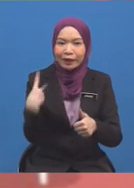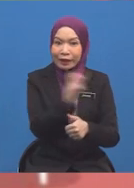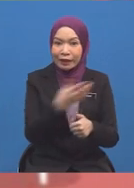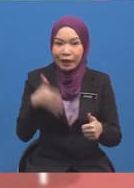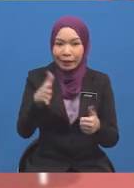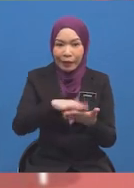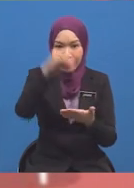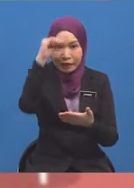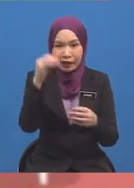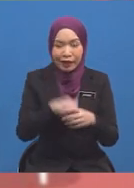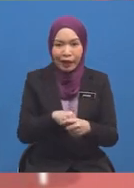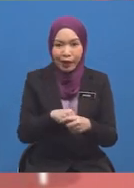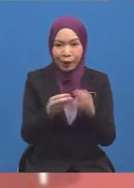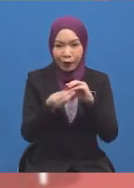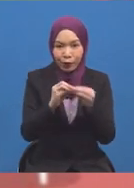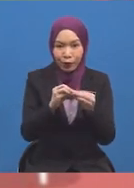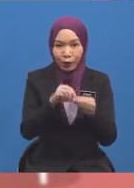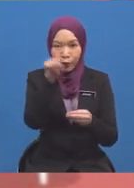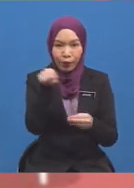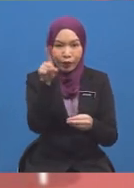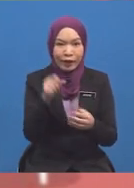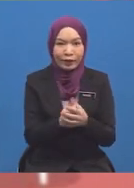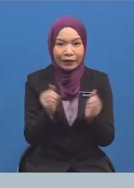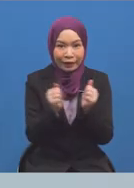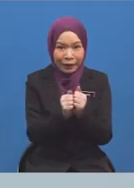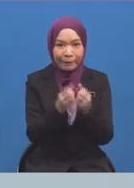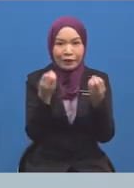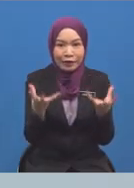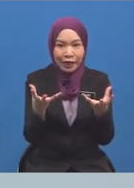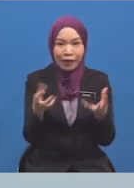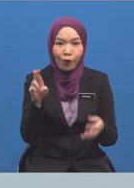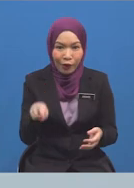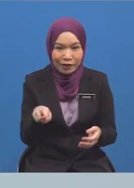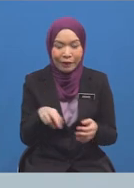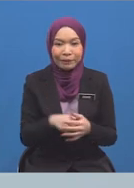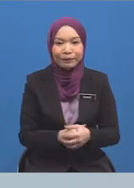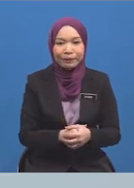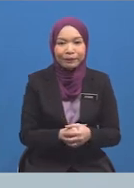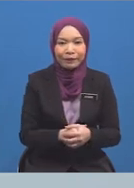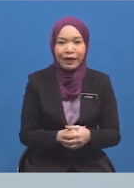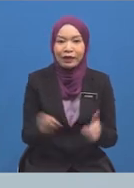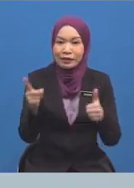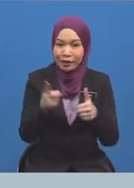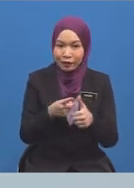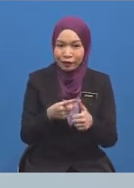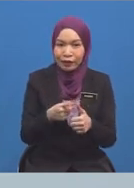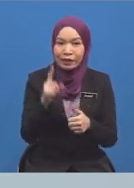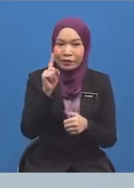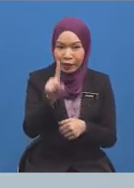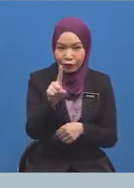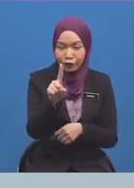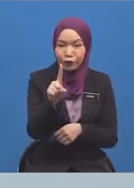darat nomor bulat dengan pecahan wajah satu darab